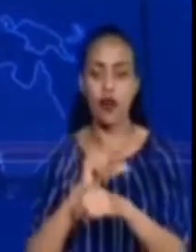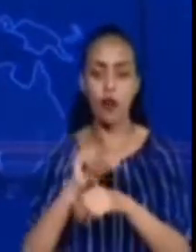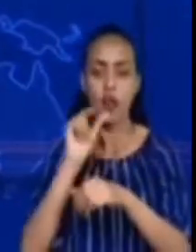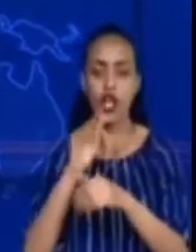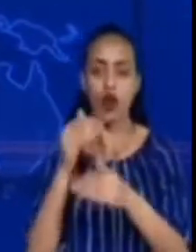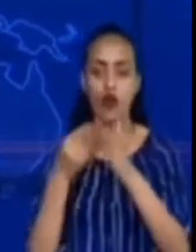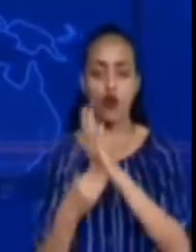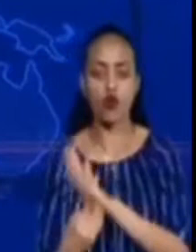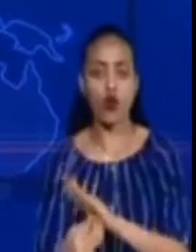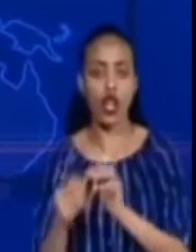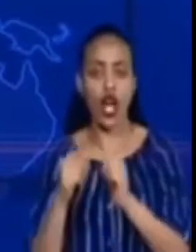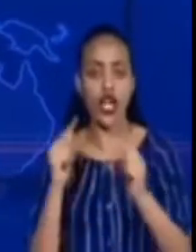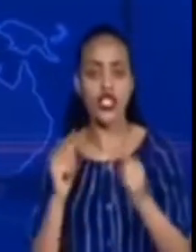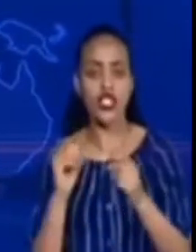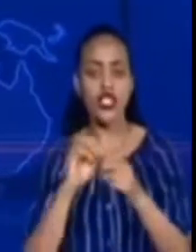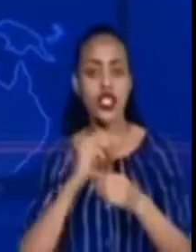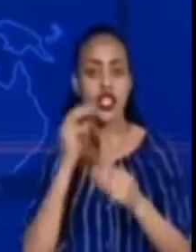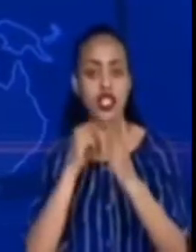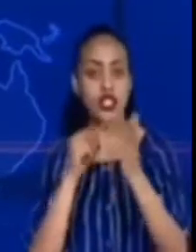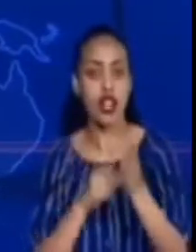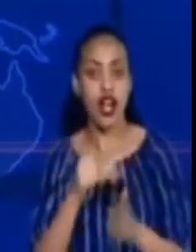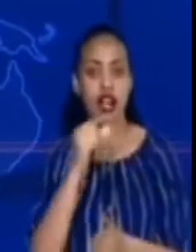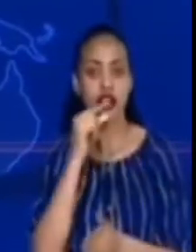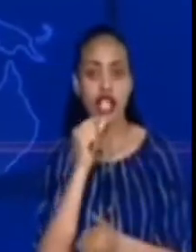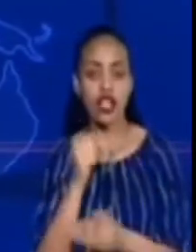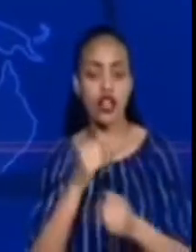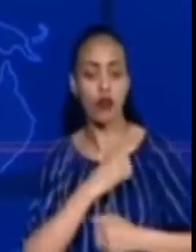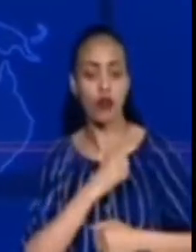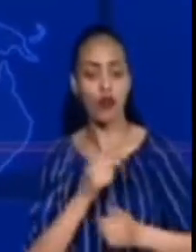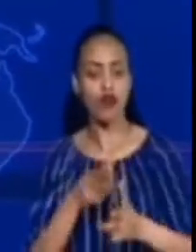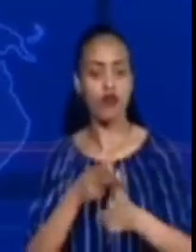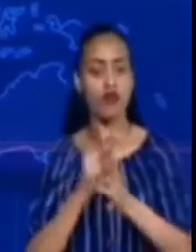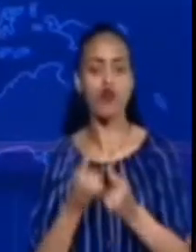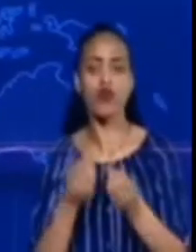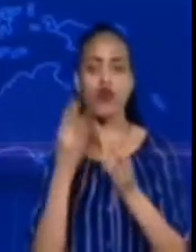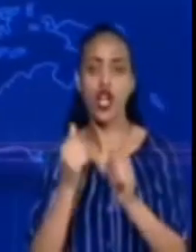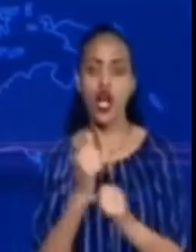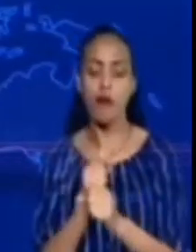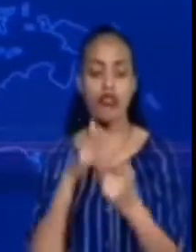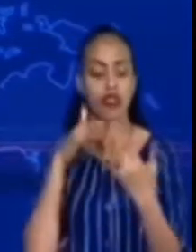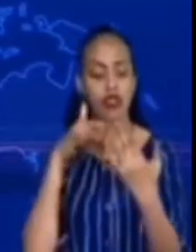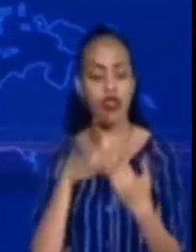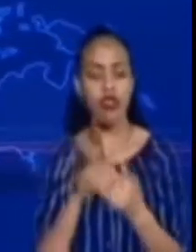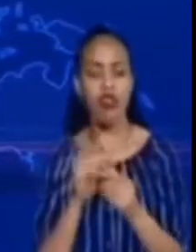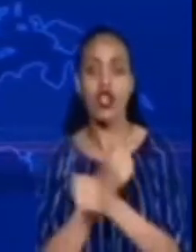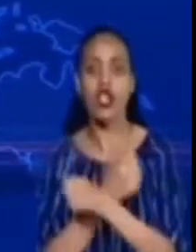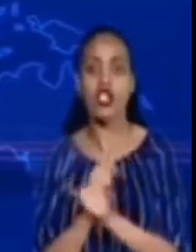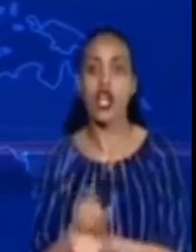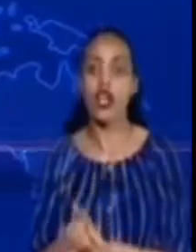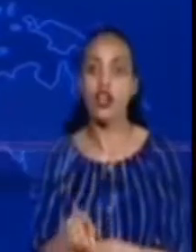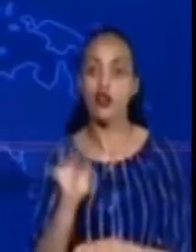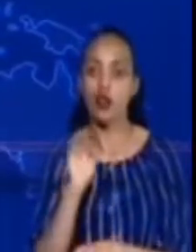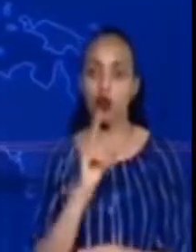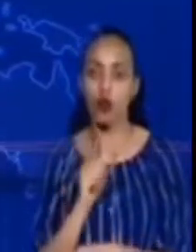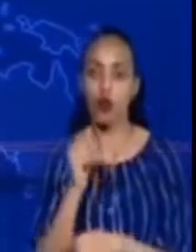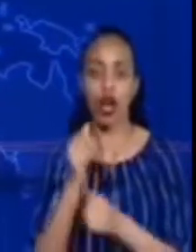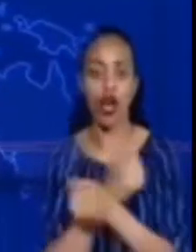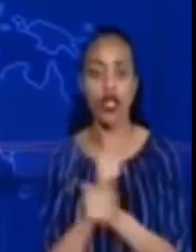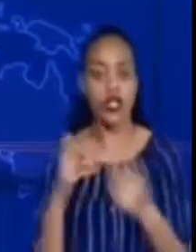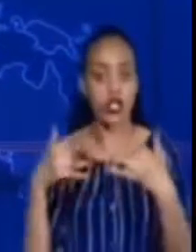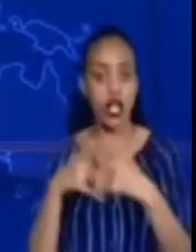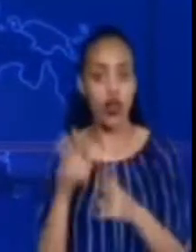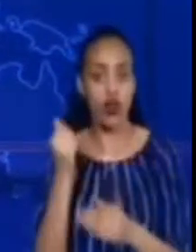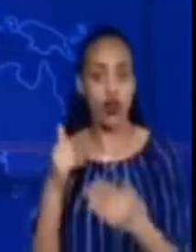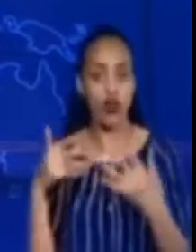በሙሉ አይን ልናየው በሙሉ አይን ልንመለከተው የምንሳሳለትን ጀበሉ